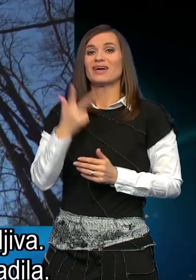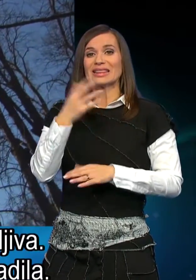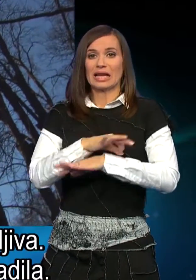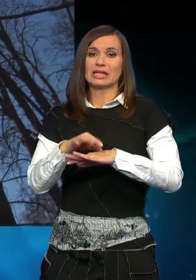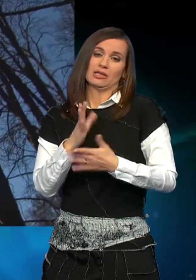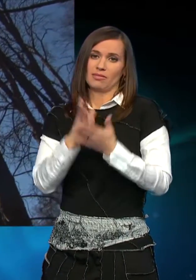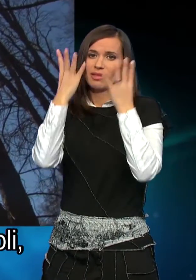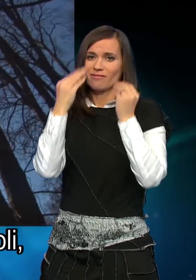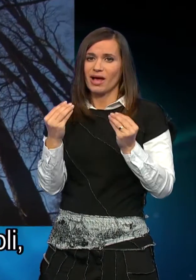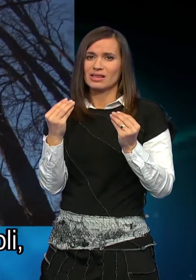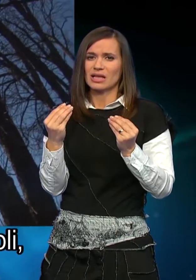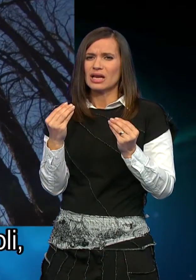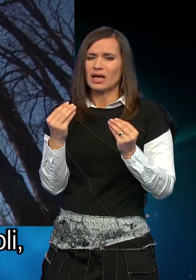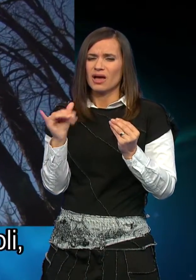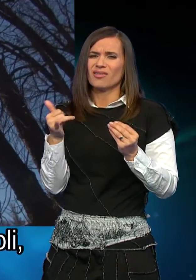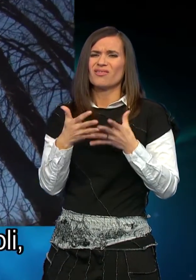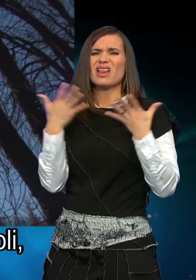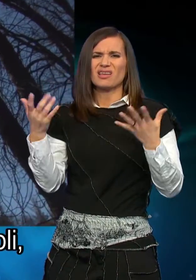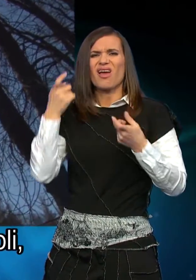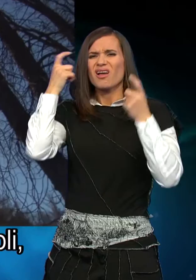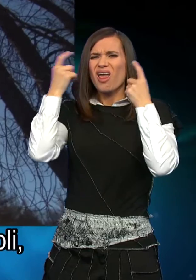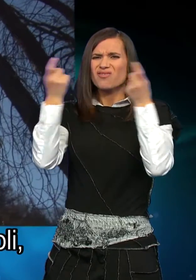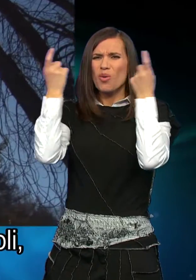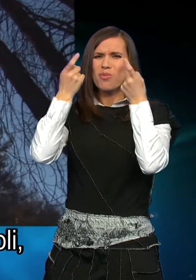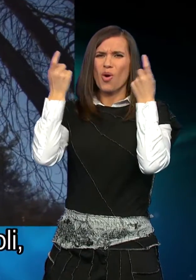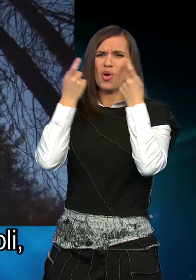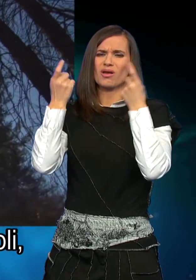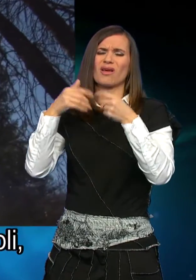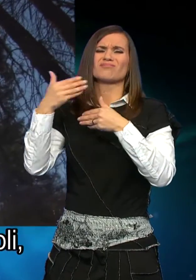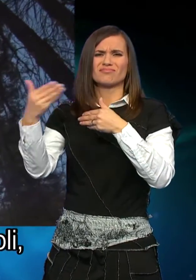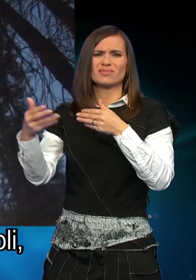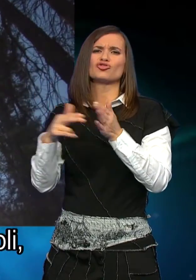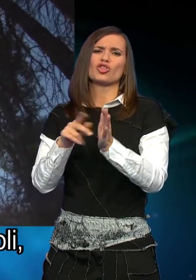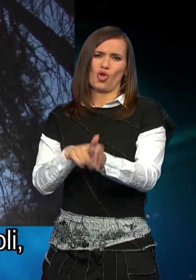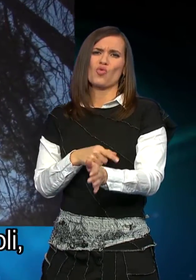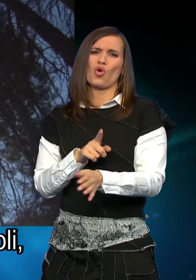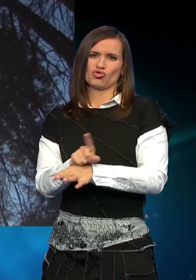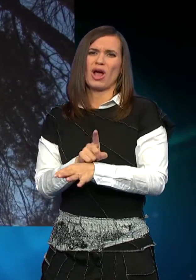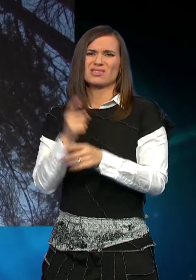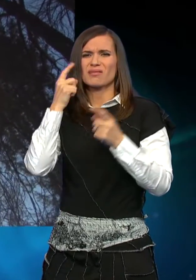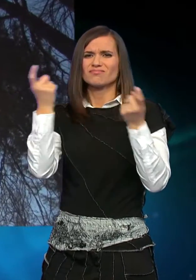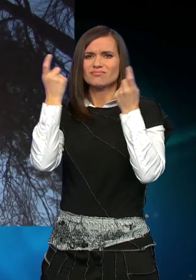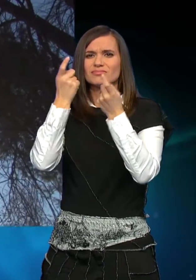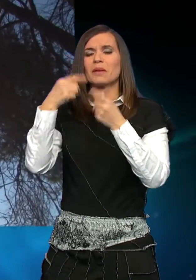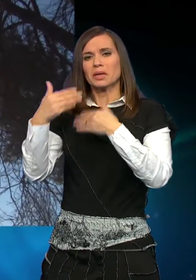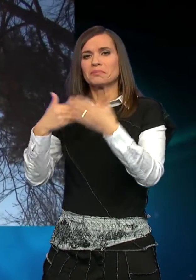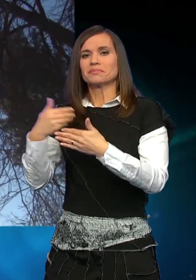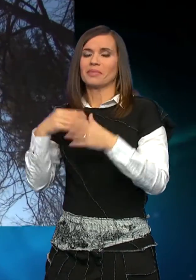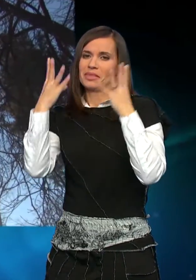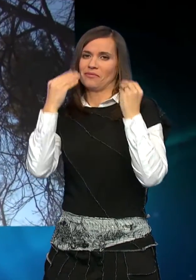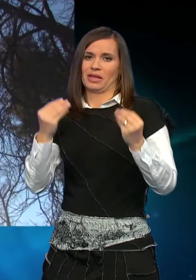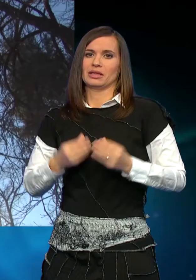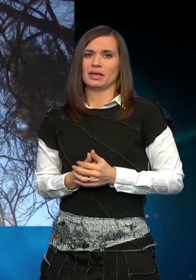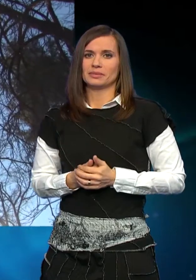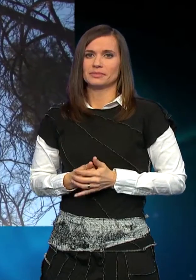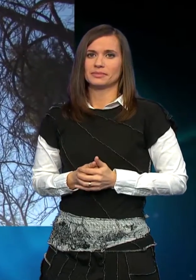se navadila, sicer z velikimi glavoboli, se tisti so še tako potem veliko trajali, ampak boljše pa bilo vseeno, ja.